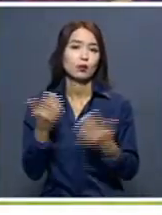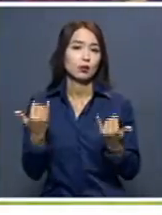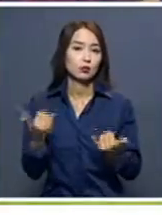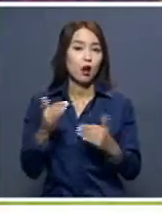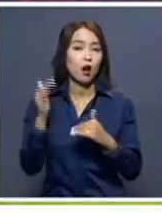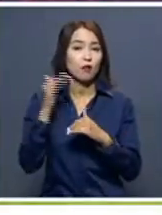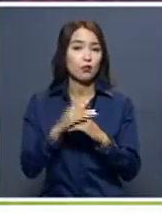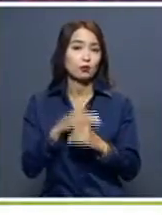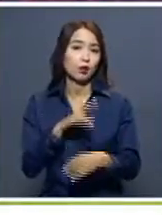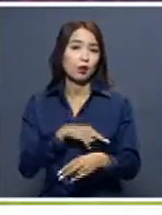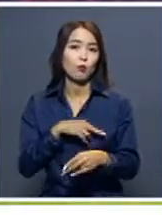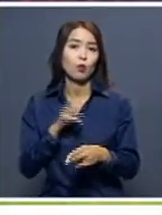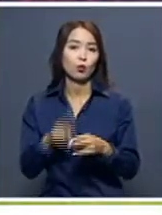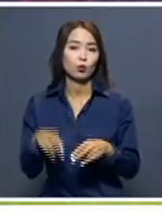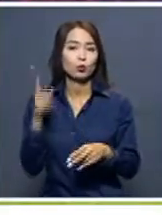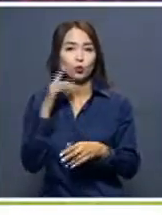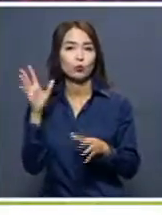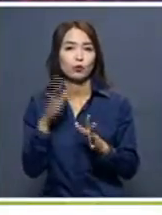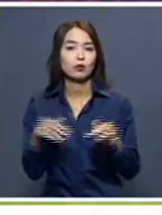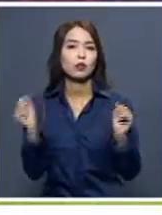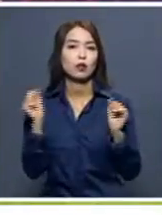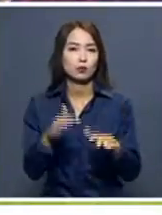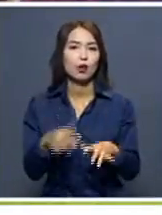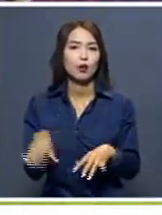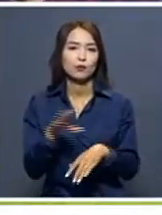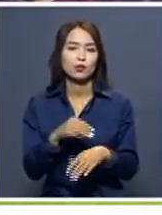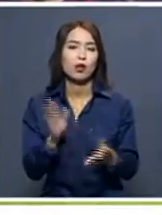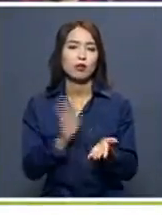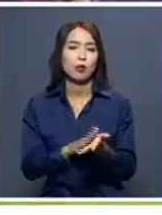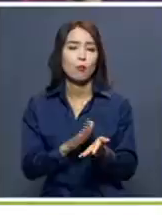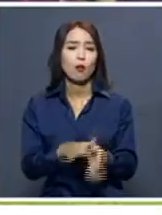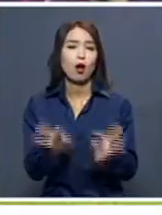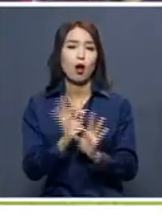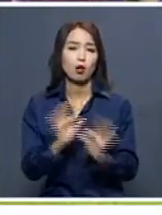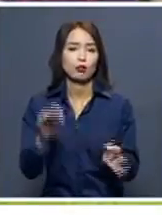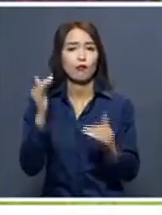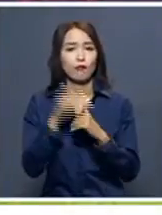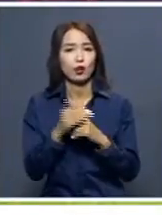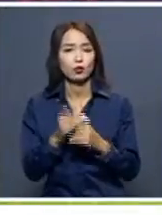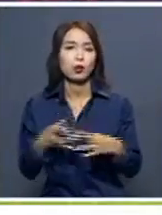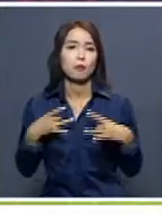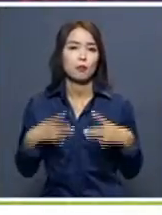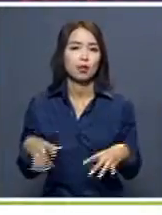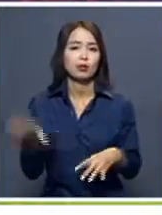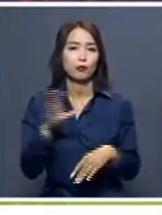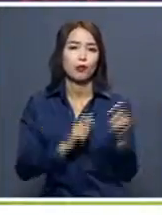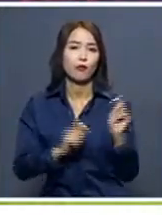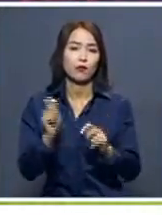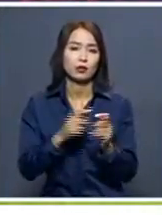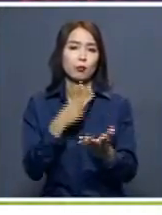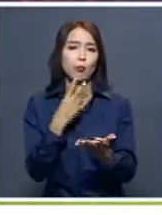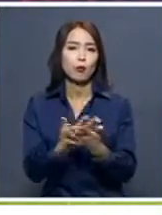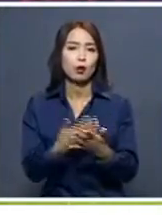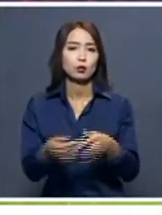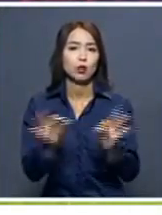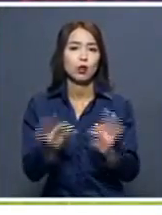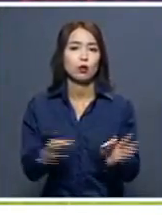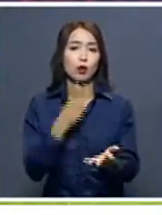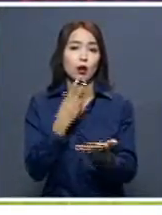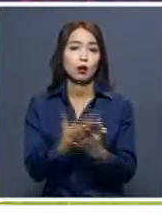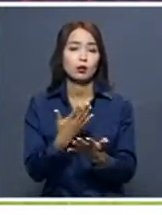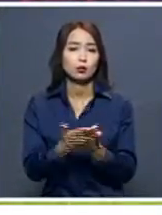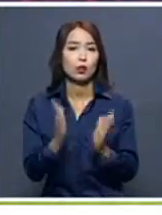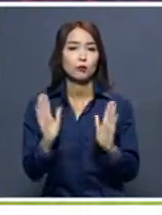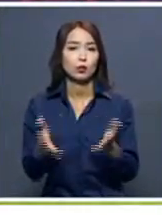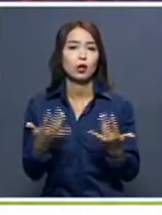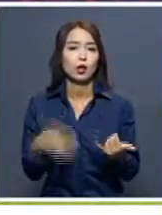жерде қазірдің өзінен бастап ақ тамаша көңіл-күй бар. Енді The Spirit of Eurasia фестивалінің өзіне тоқталар болсақ, ол екі